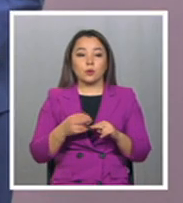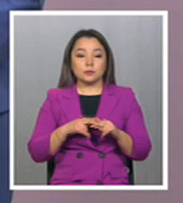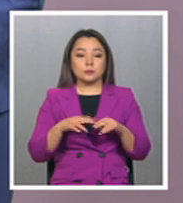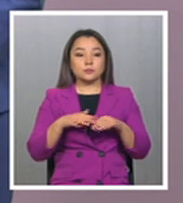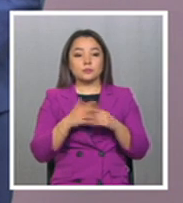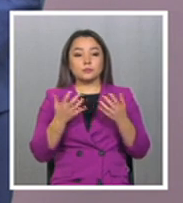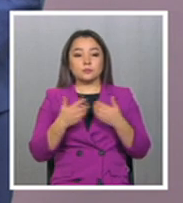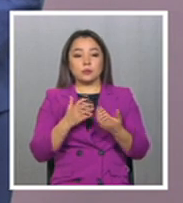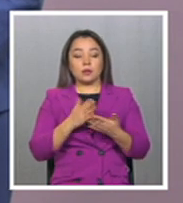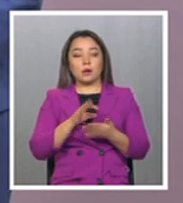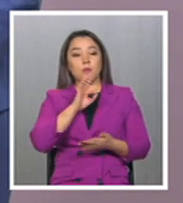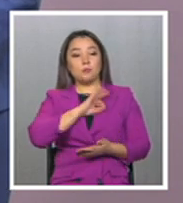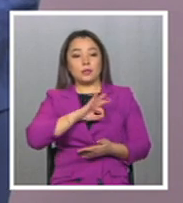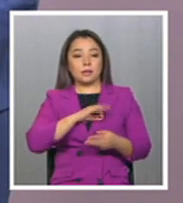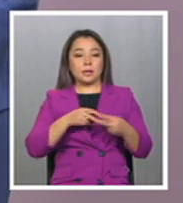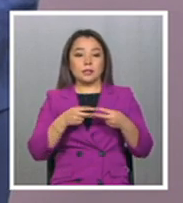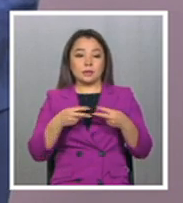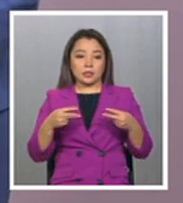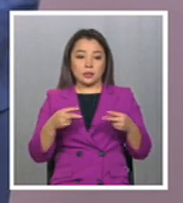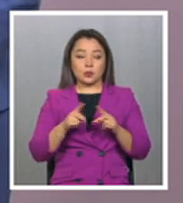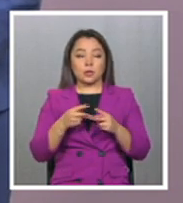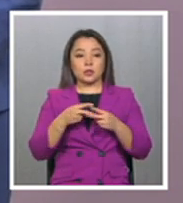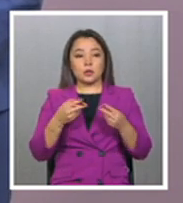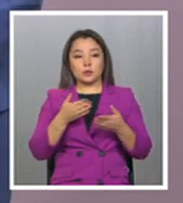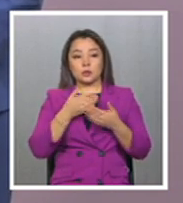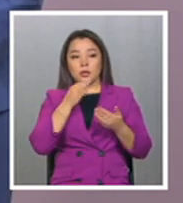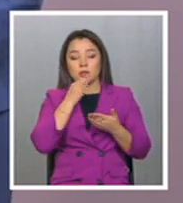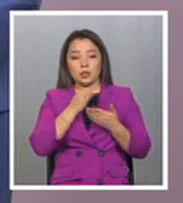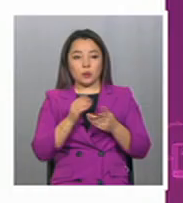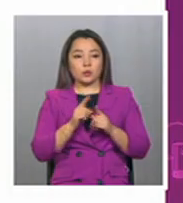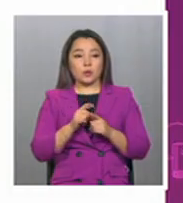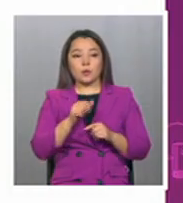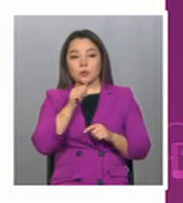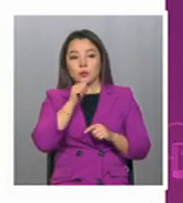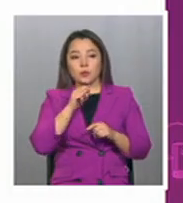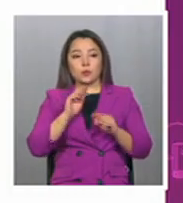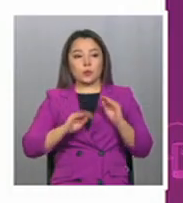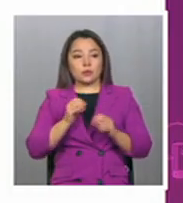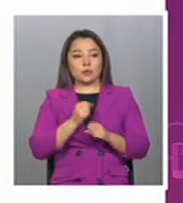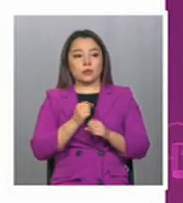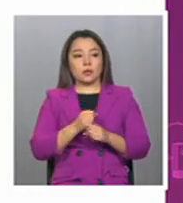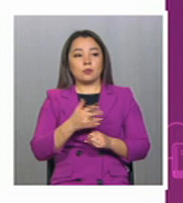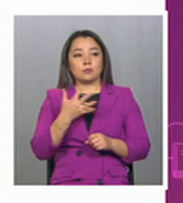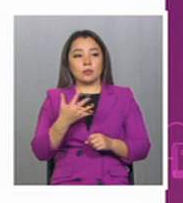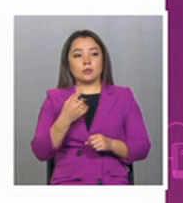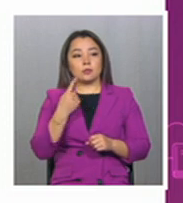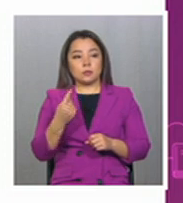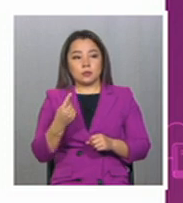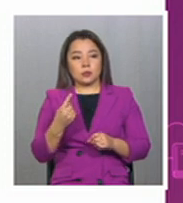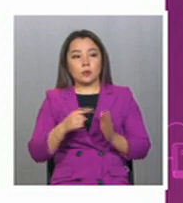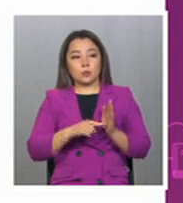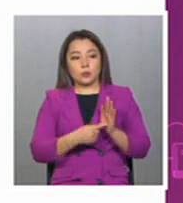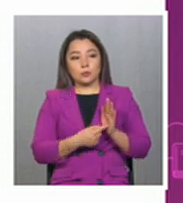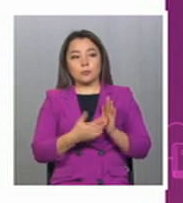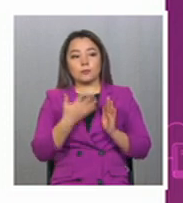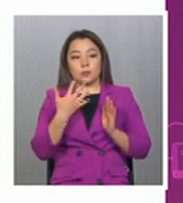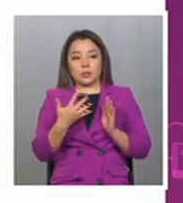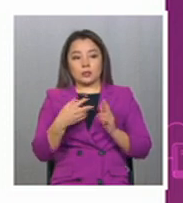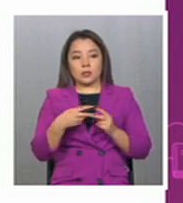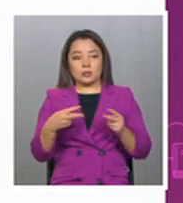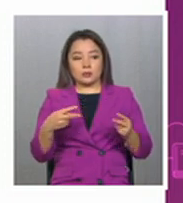өрнектерді пайдаланып, теңдіктер мен теңсіздіктер құрастырамыз. 5 пен 1 сандарының көбейтіндісі 5-ке